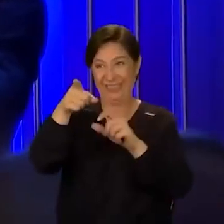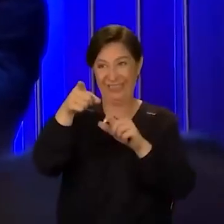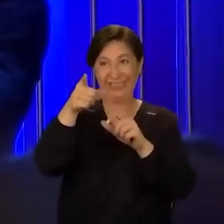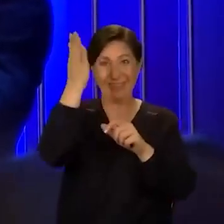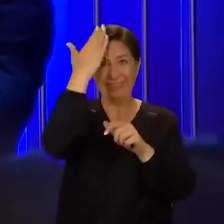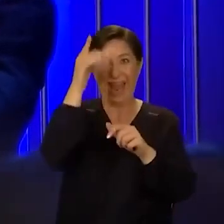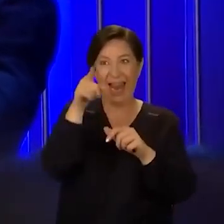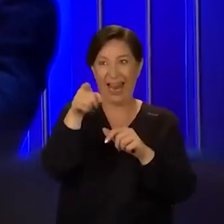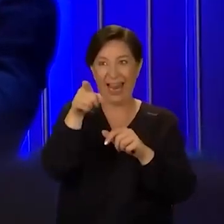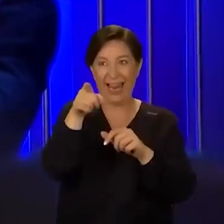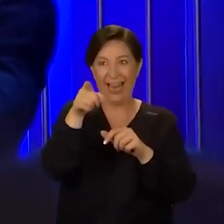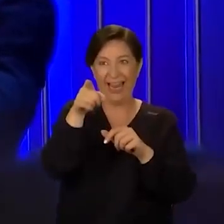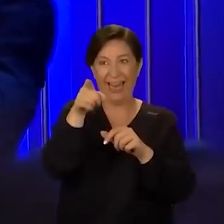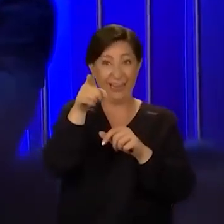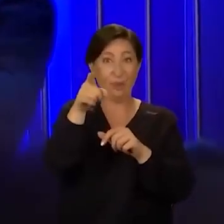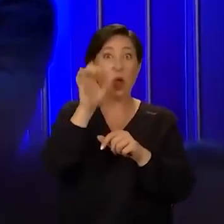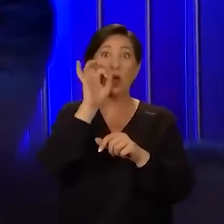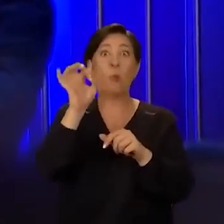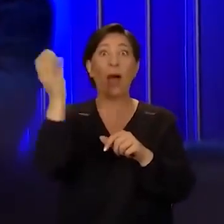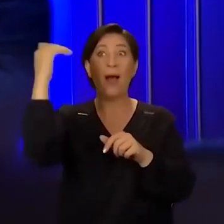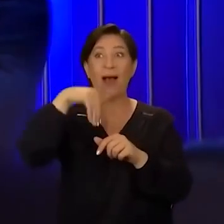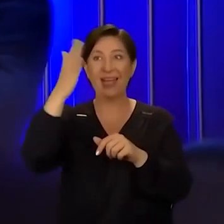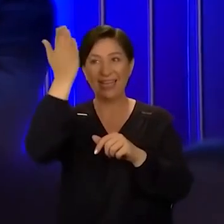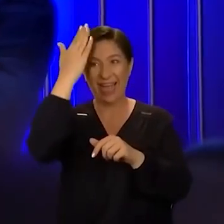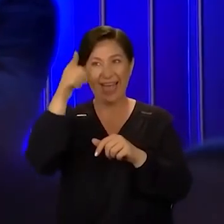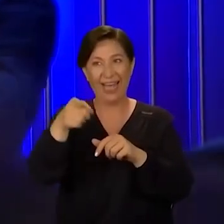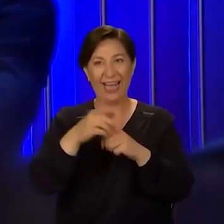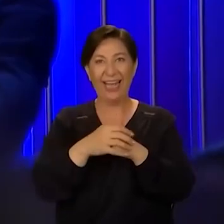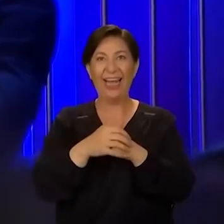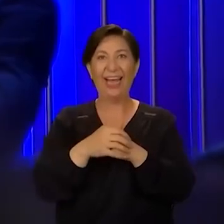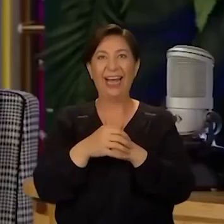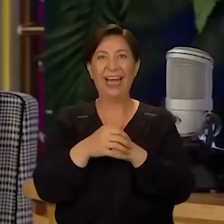mı ona Kübalı bir Evet bak orada kel ve